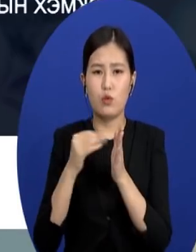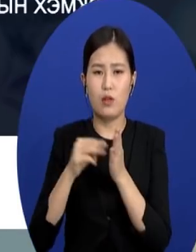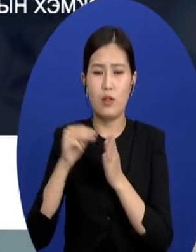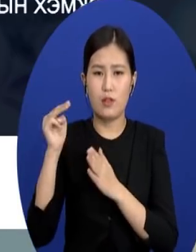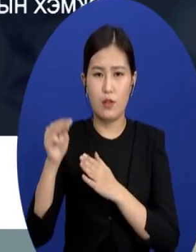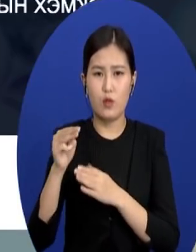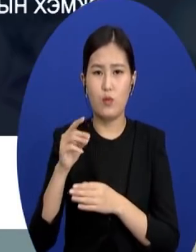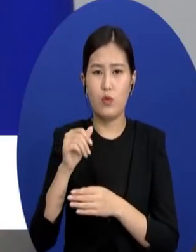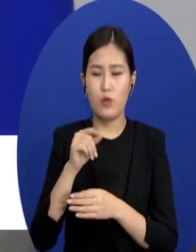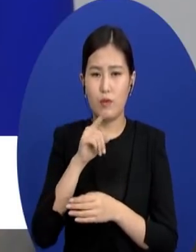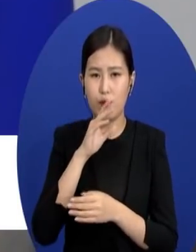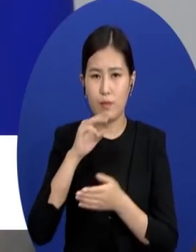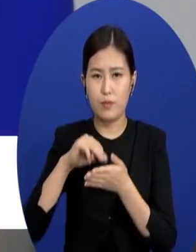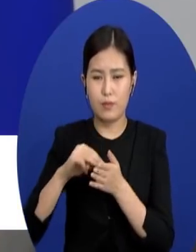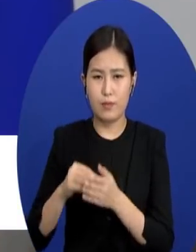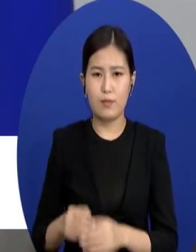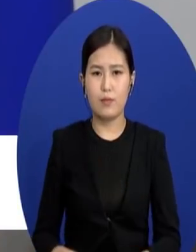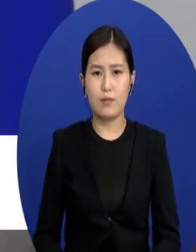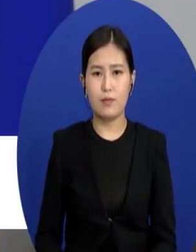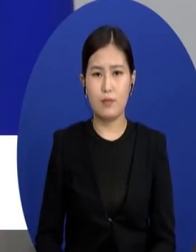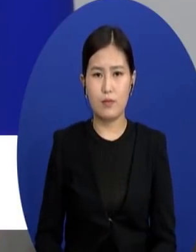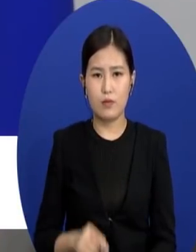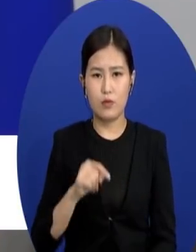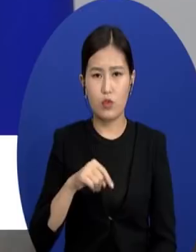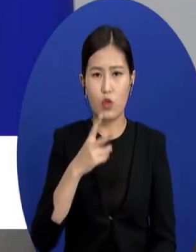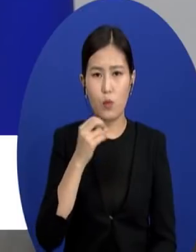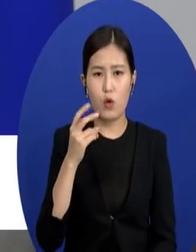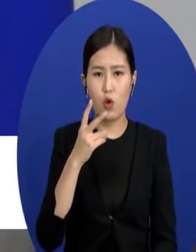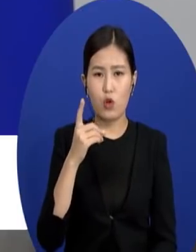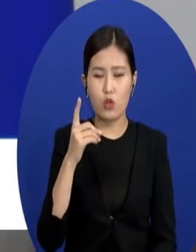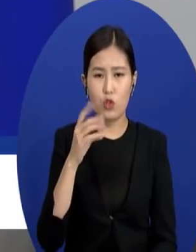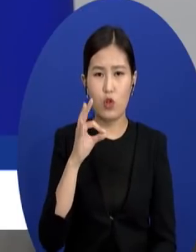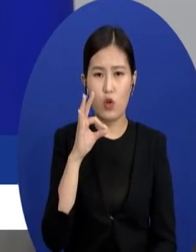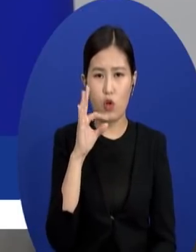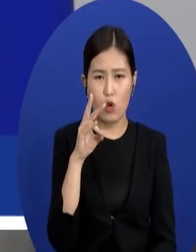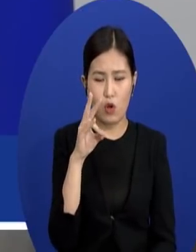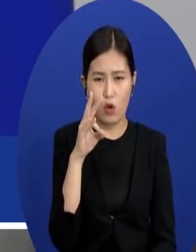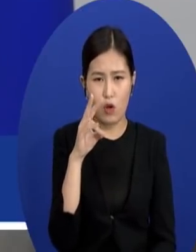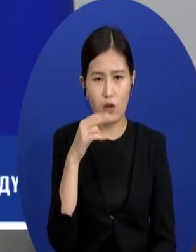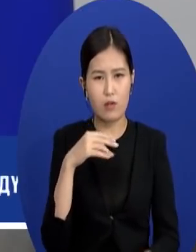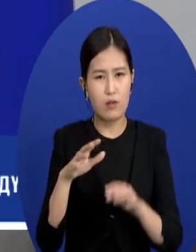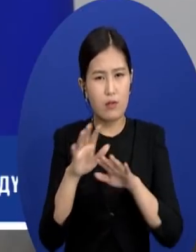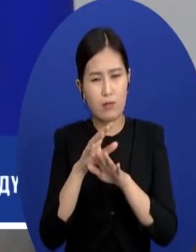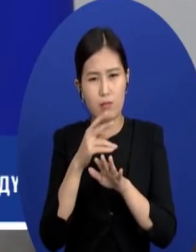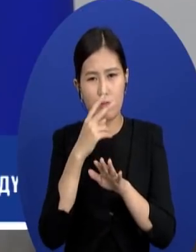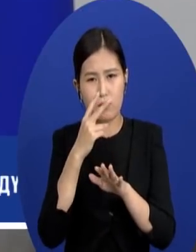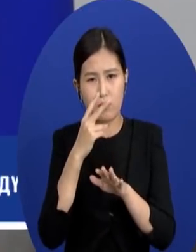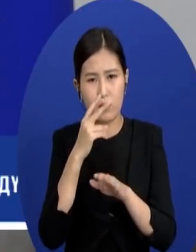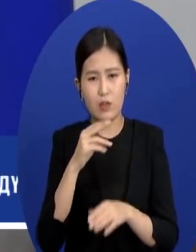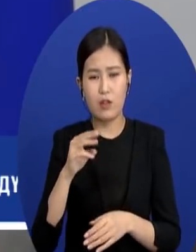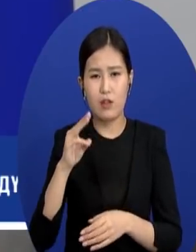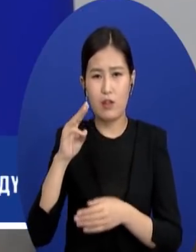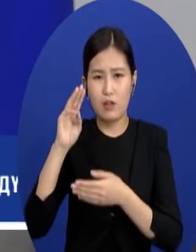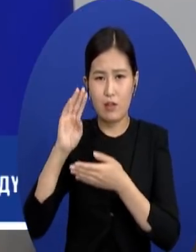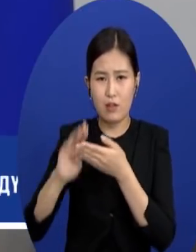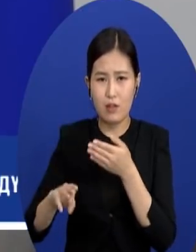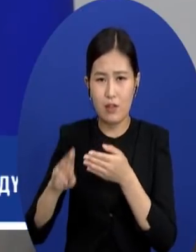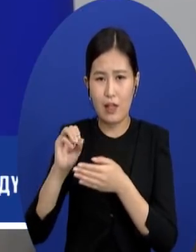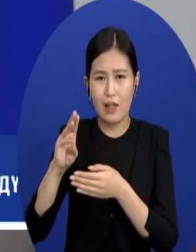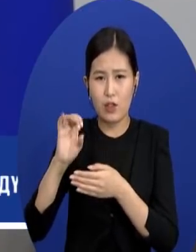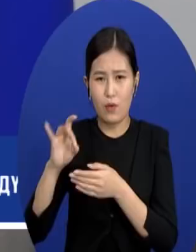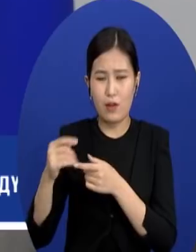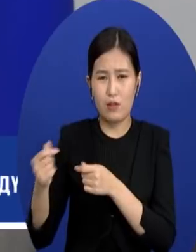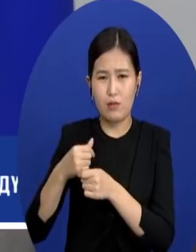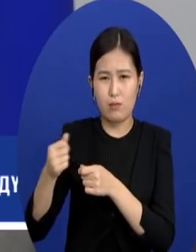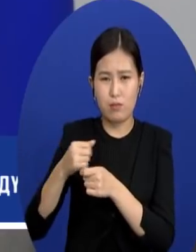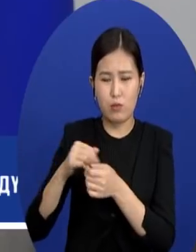төгрөг байх юм байна. Энэ жил гэхэд одоогийн өрчлсөн нөхцөл байдлаар харахад нийслэлийн татврын орлогын төлөвлөгөө бараг